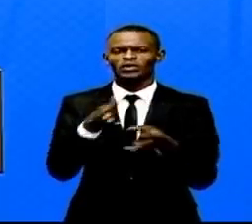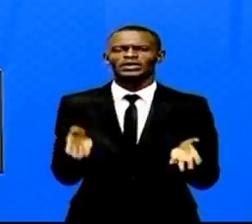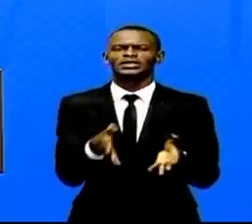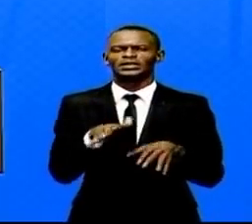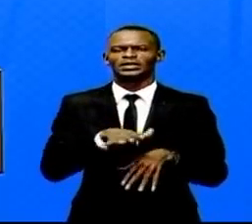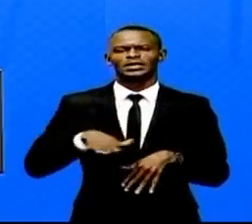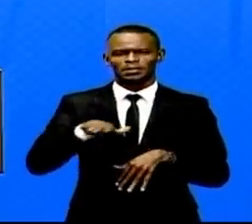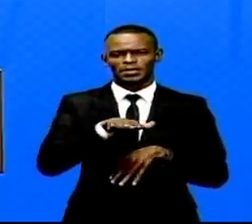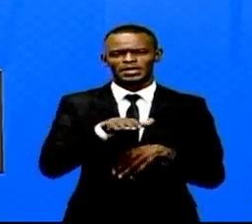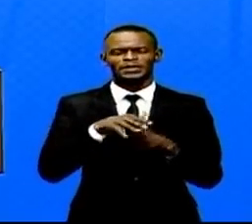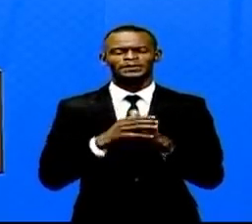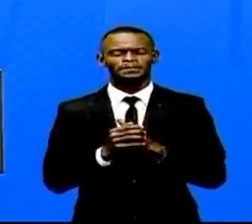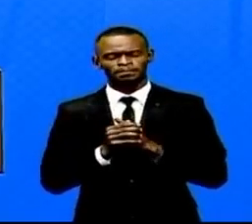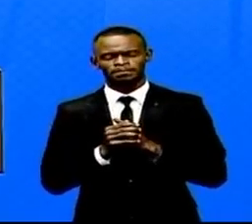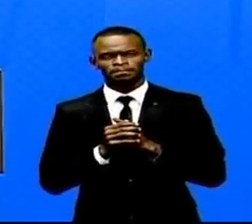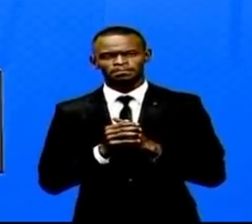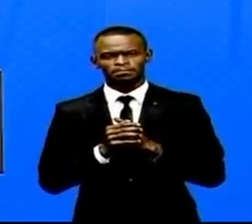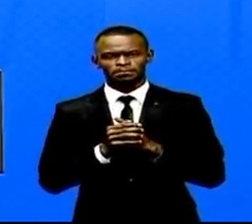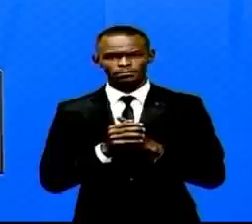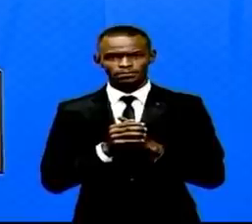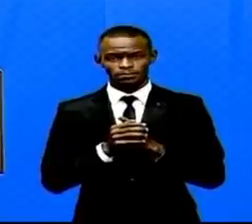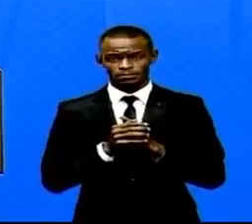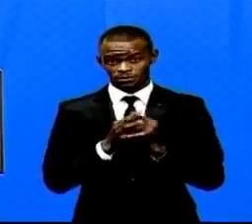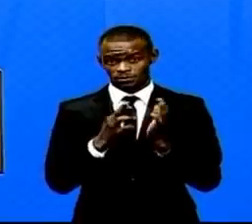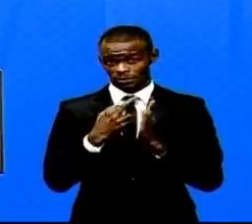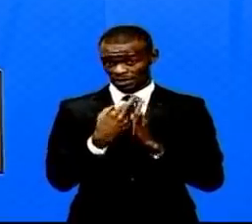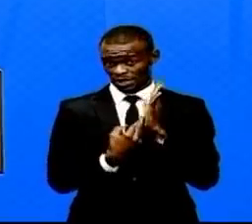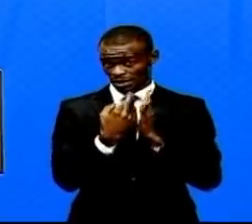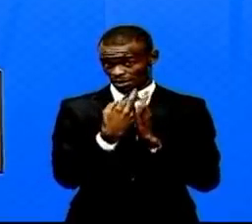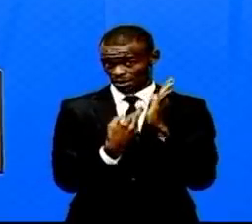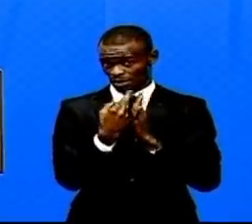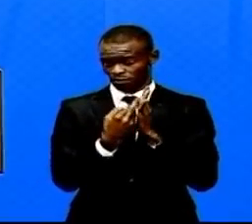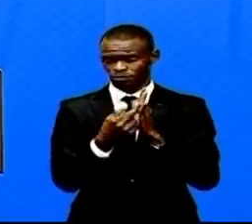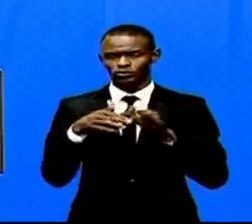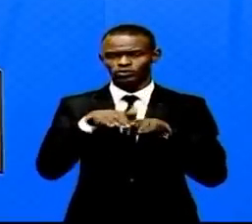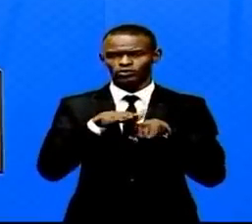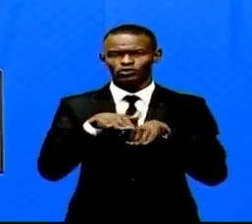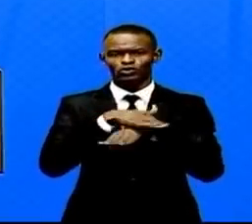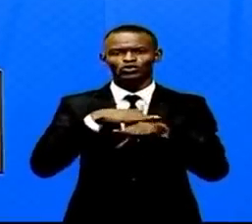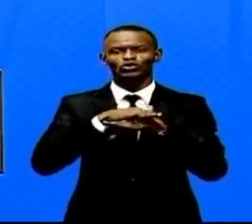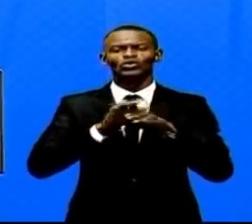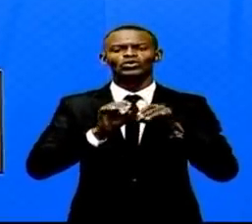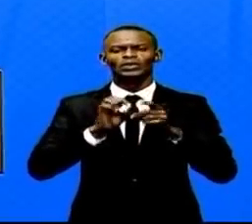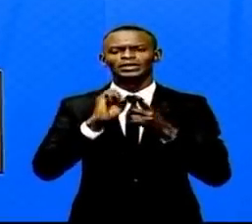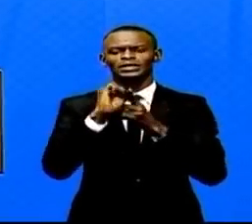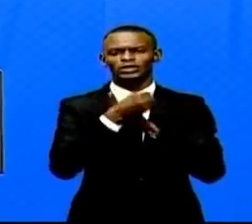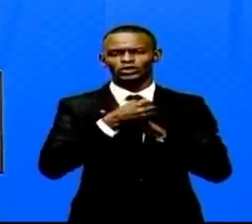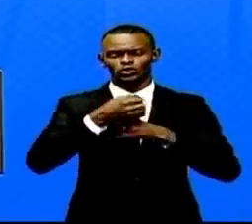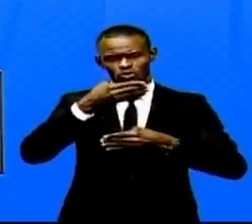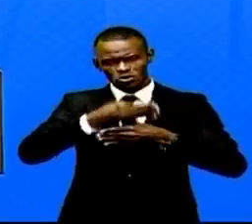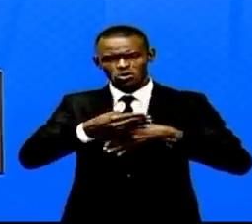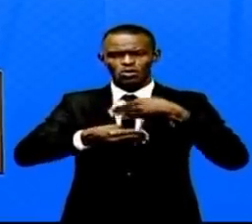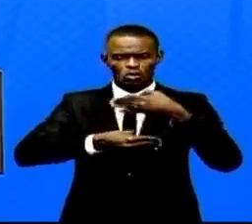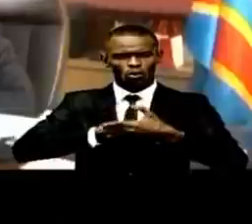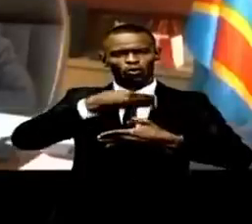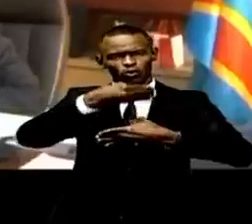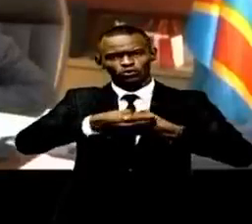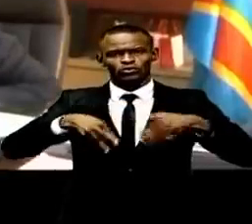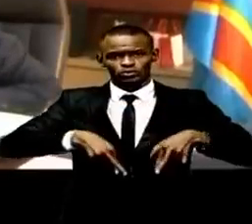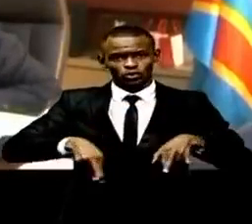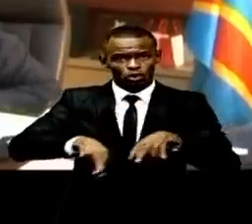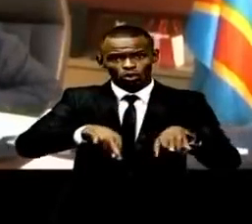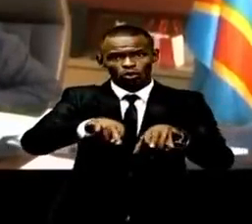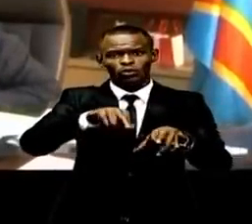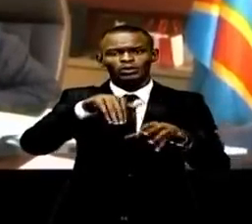Rapport sur l'état d'avancement de projets d'entretien des constructions dans la voirie de Kinshasa. Le ministre d'État, ministre des Infrastructures et